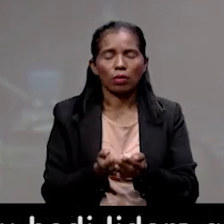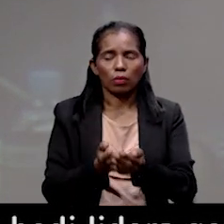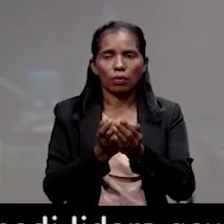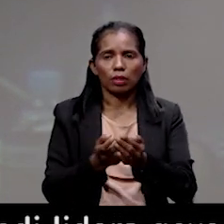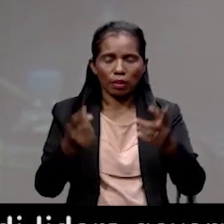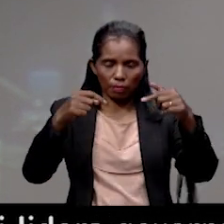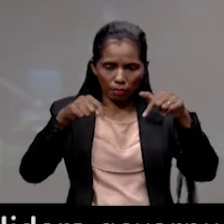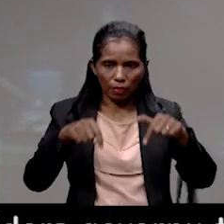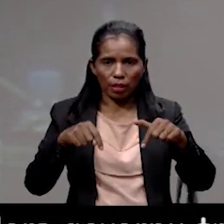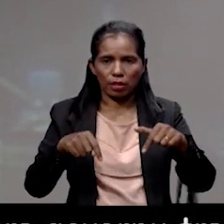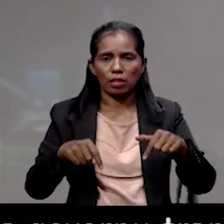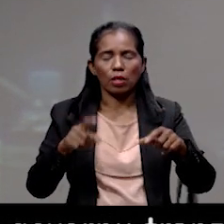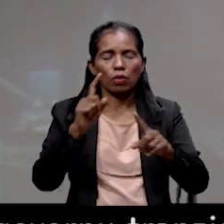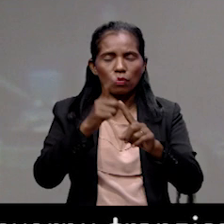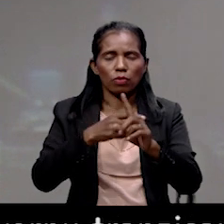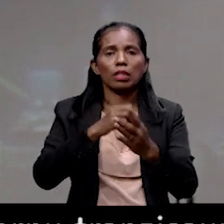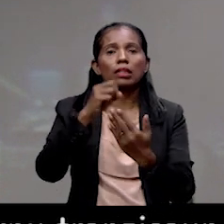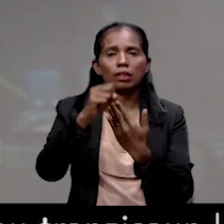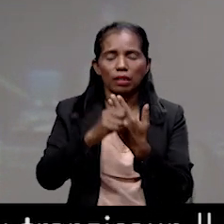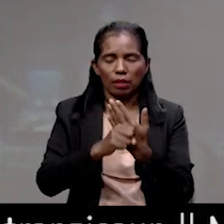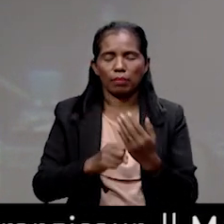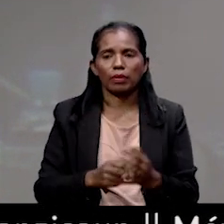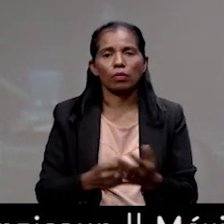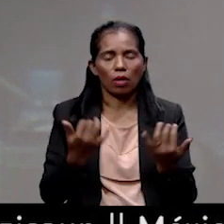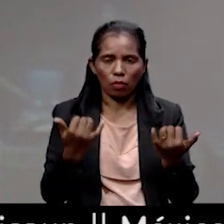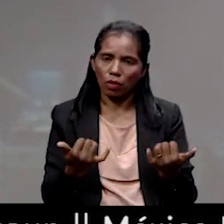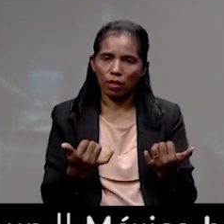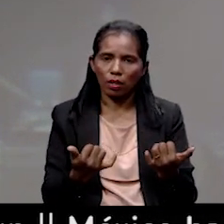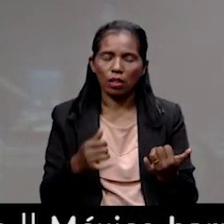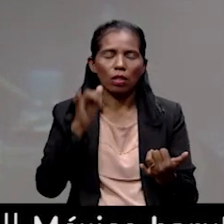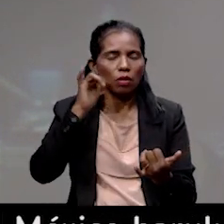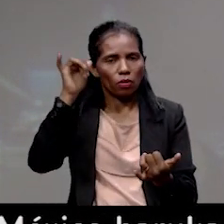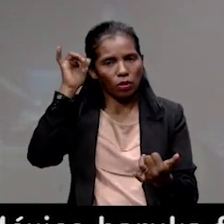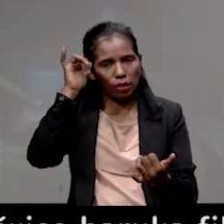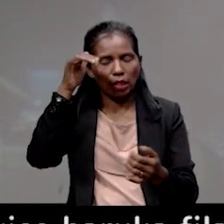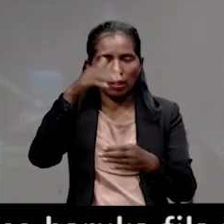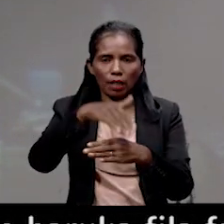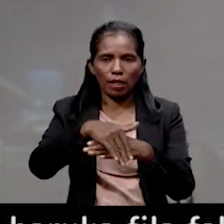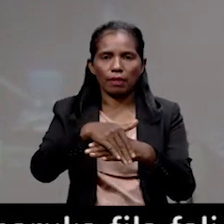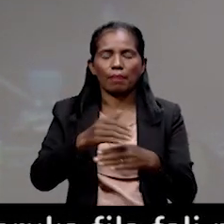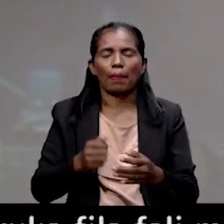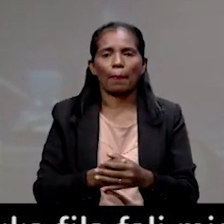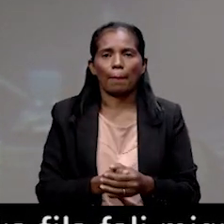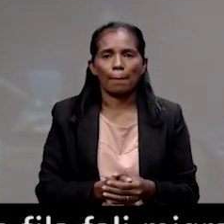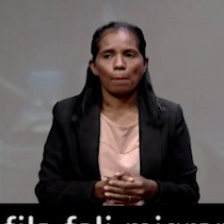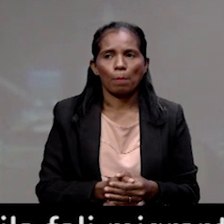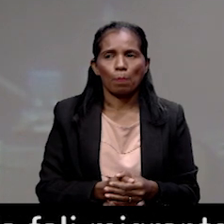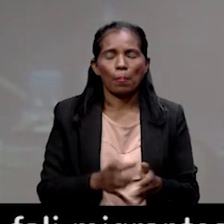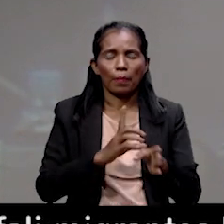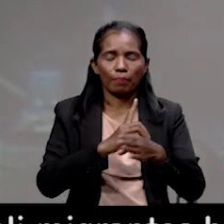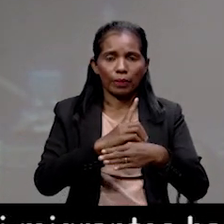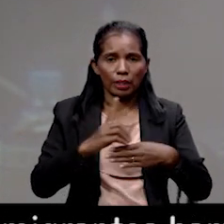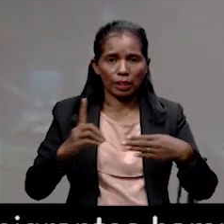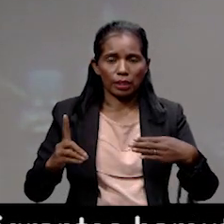to mai ia fulan setembro. Na realidade hor sei kala itaninia direção sira